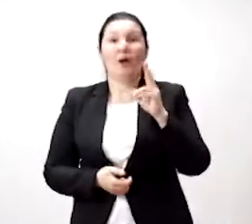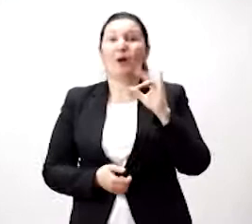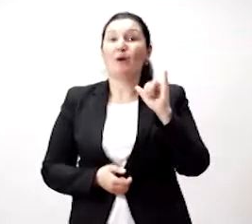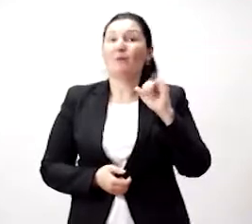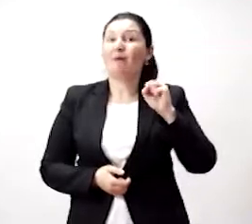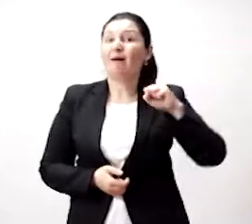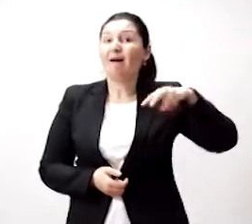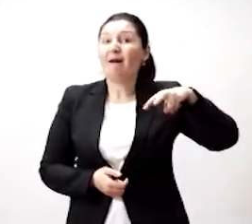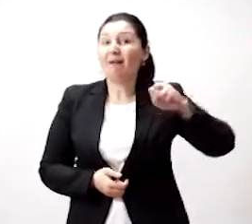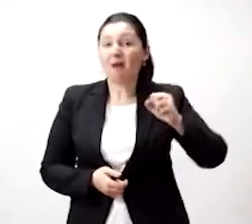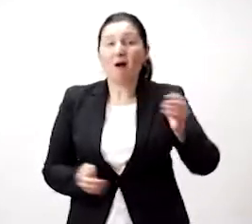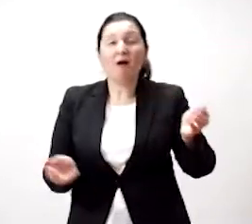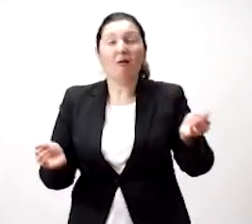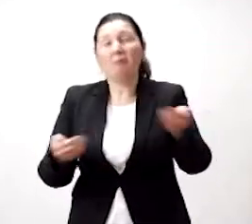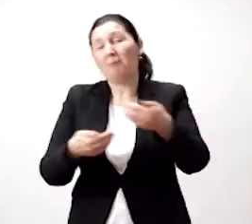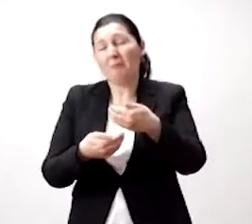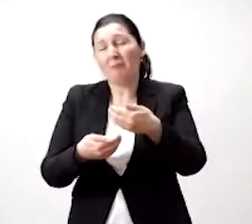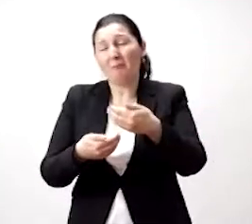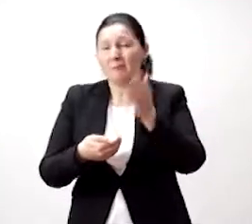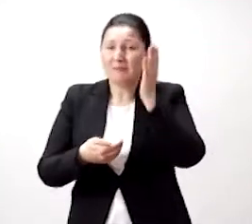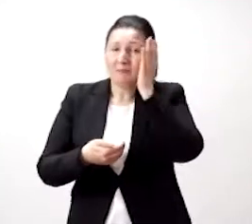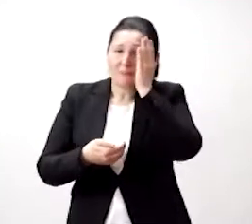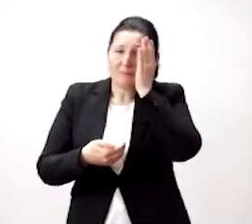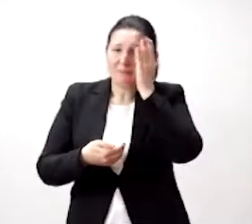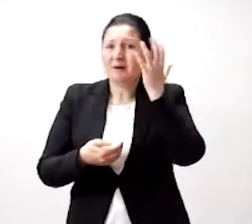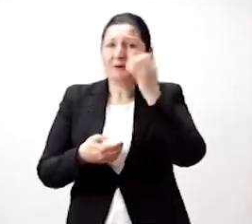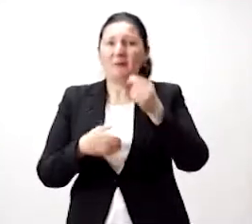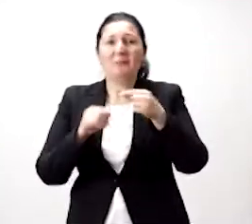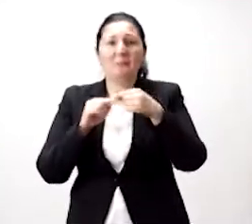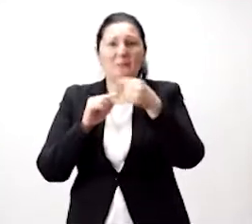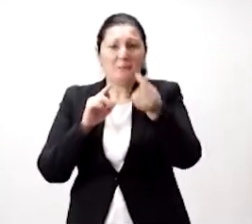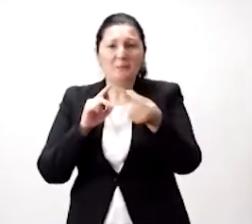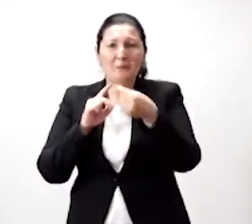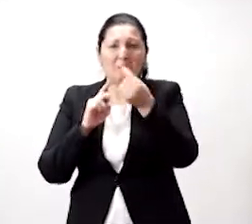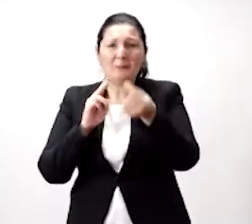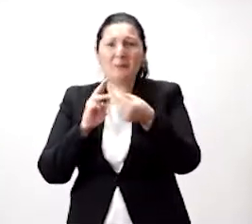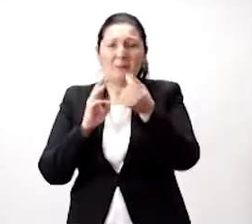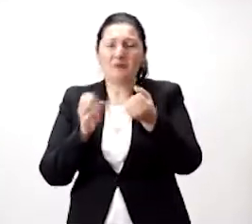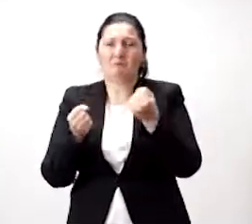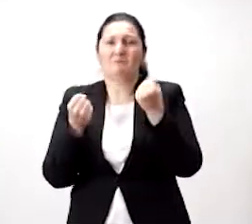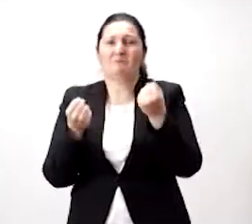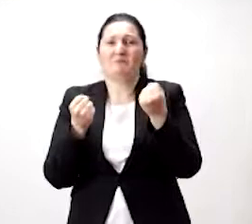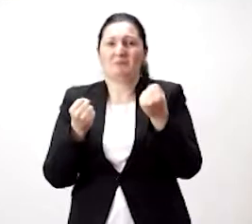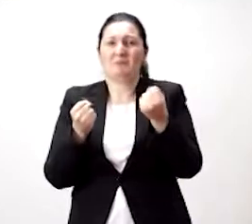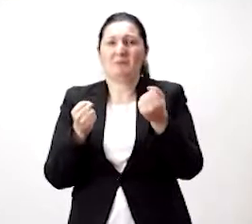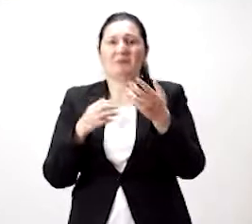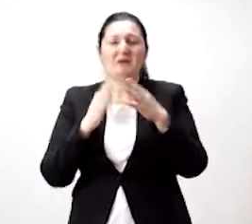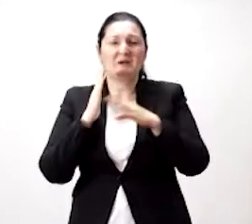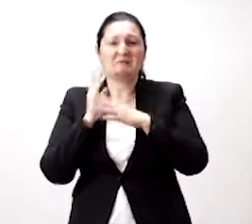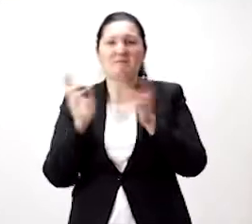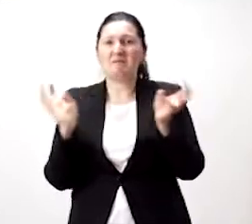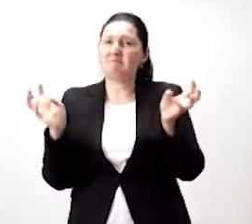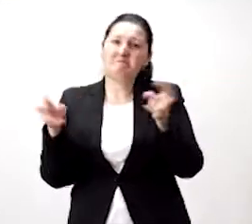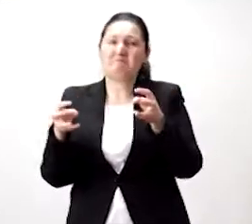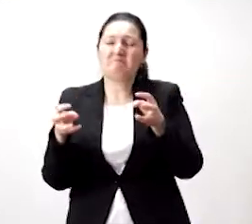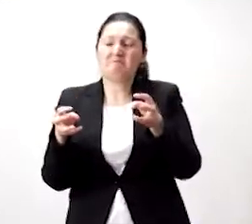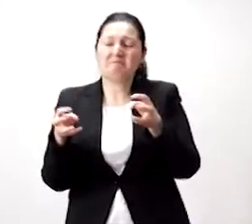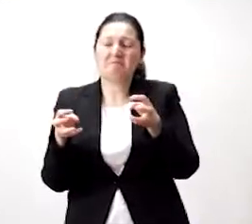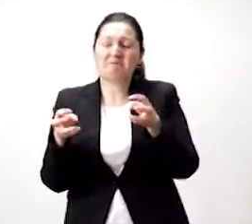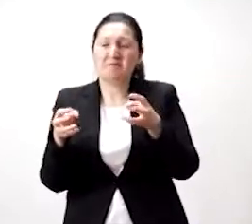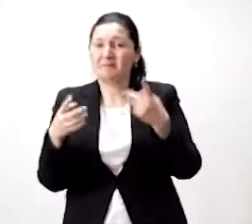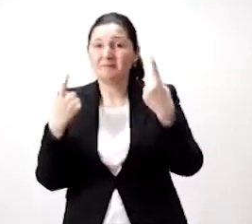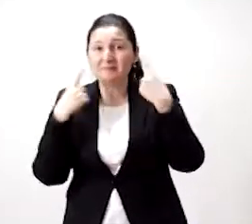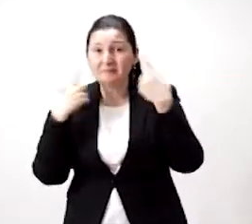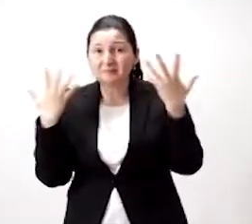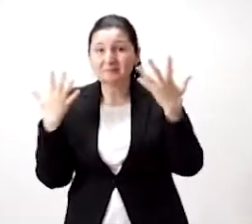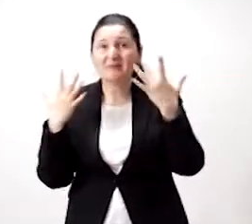است. کوالا خوابیدن را دوست می دارد. ناخونش دراز و با قوت است. با درخت چسبیده است. برای اون که نشنود